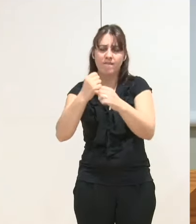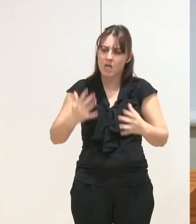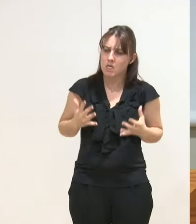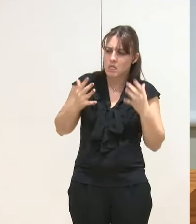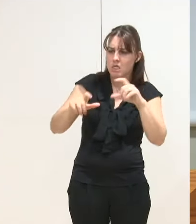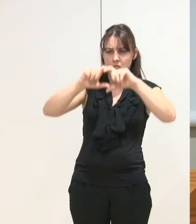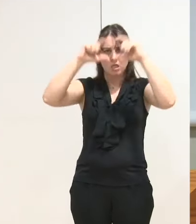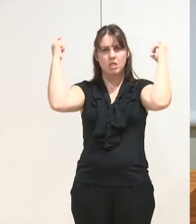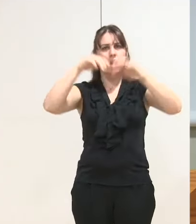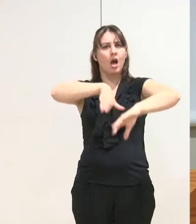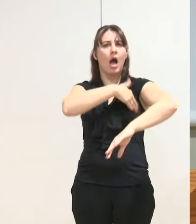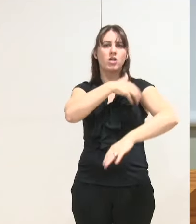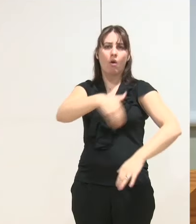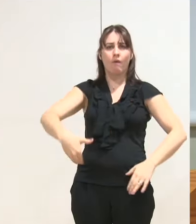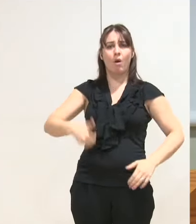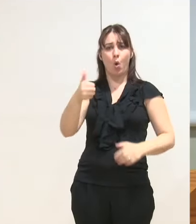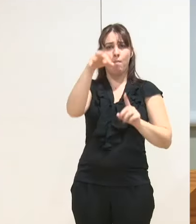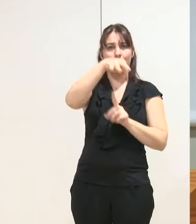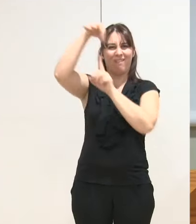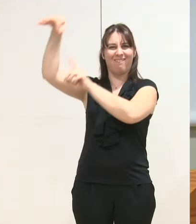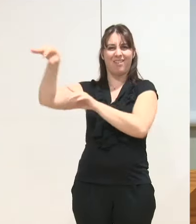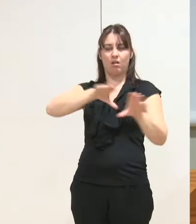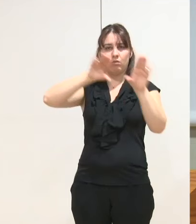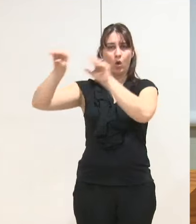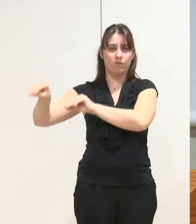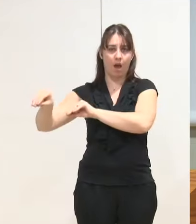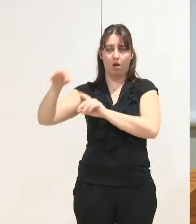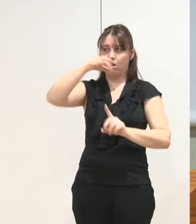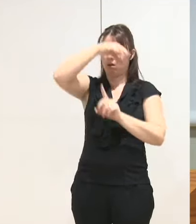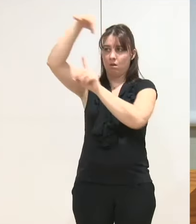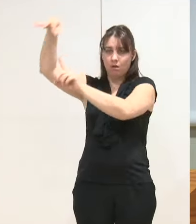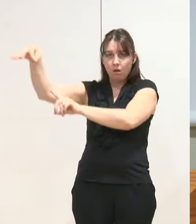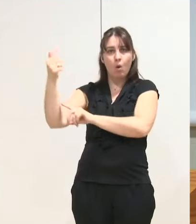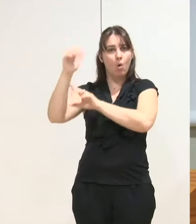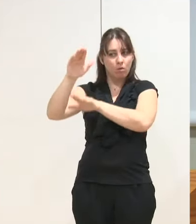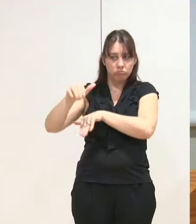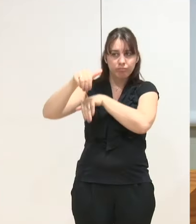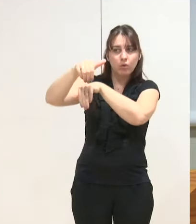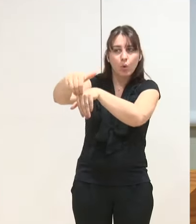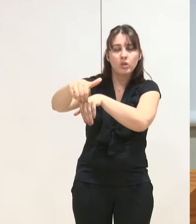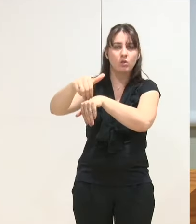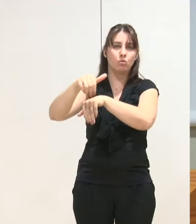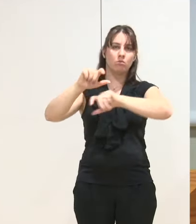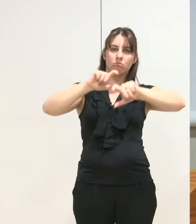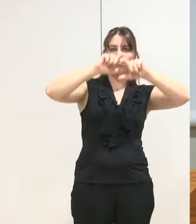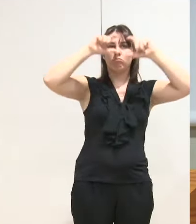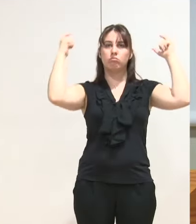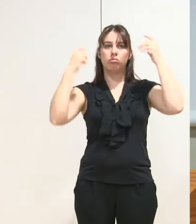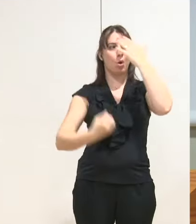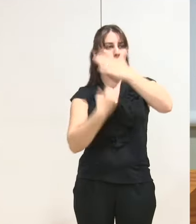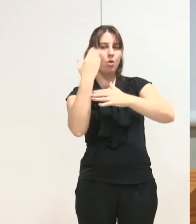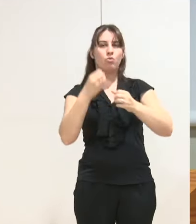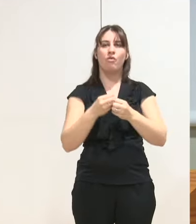municipaux qui sont transférés euh et qui continue se d'incarner la nouvelle